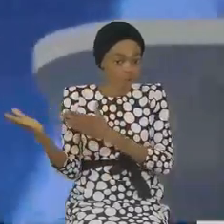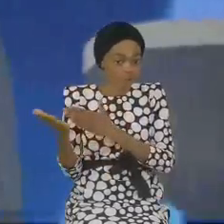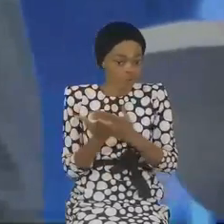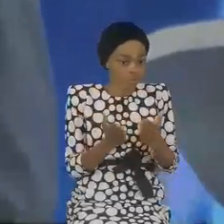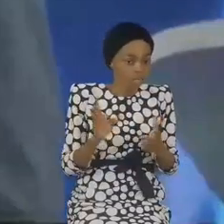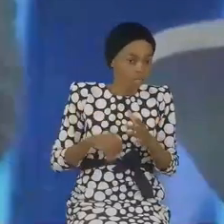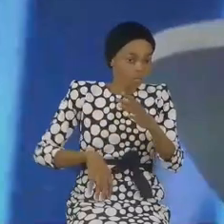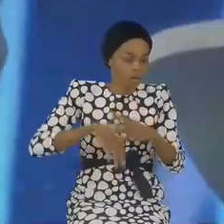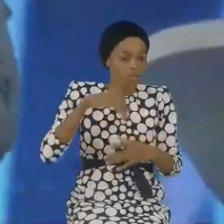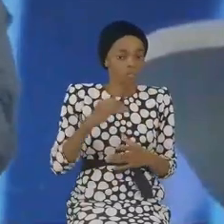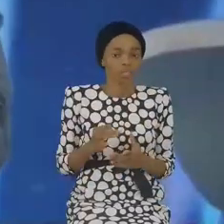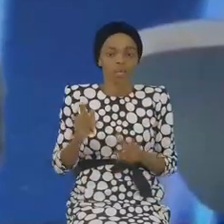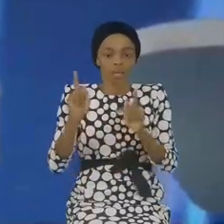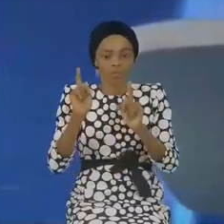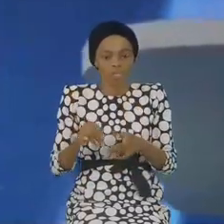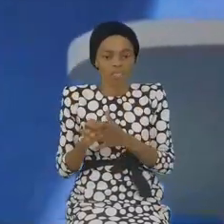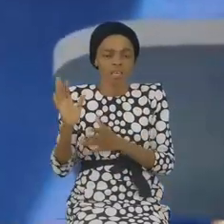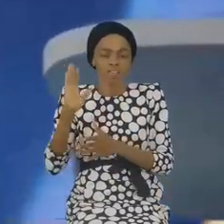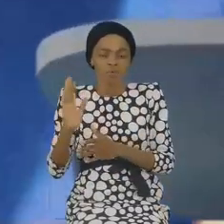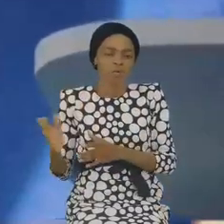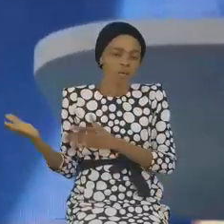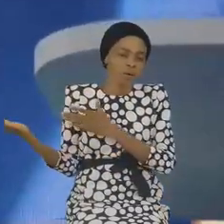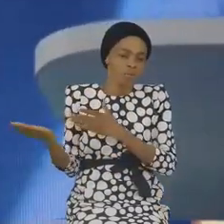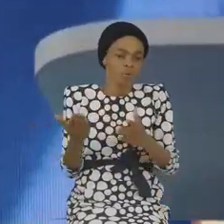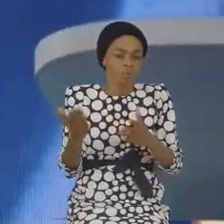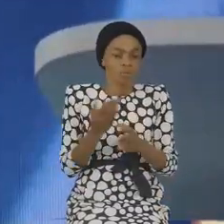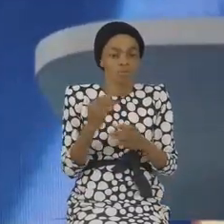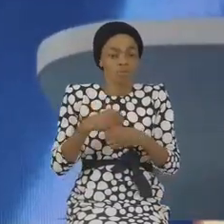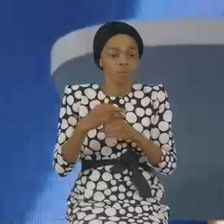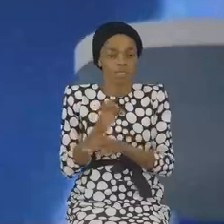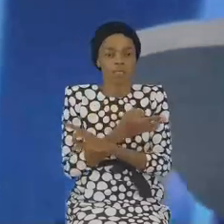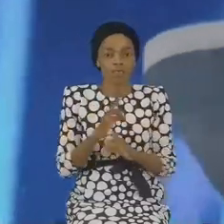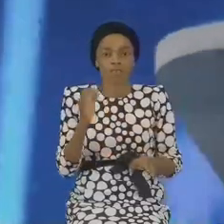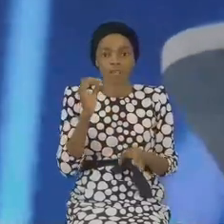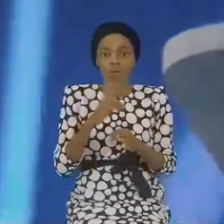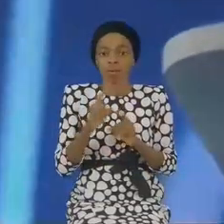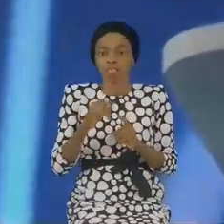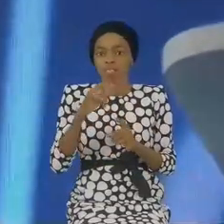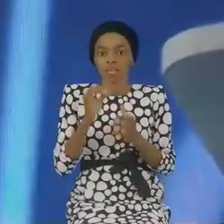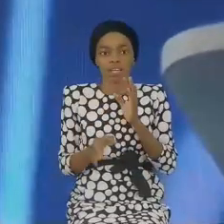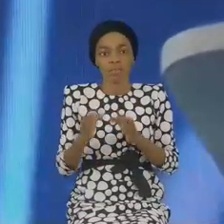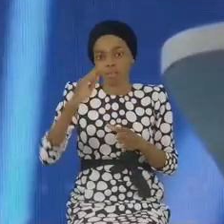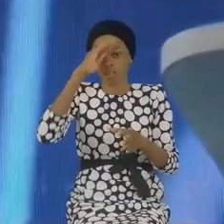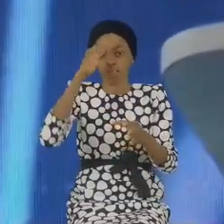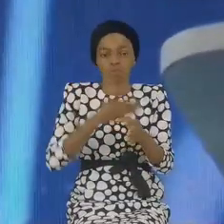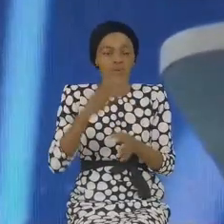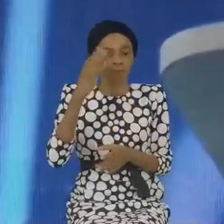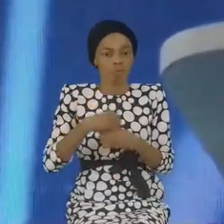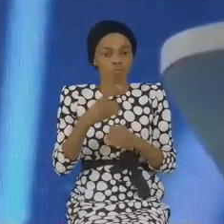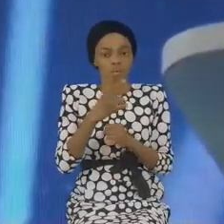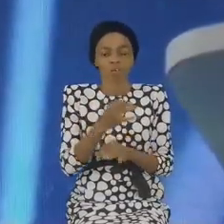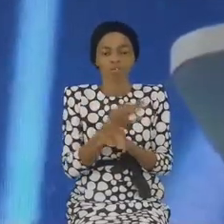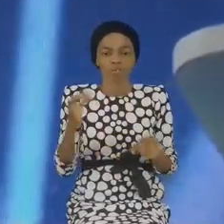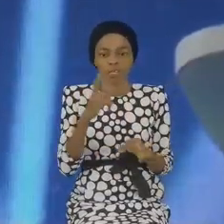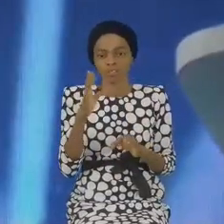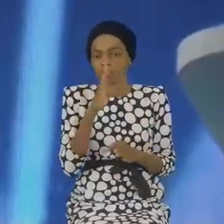les affranchir. Quand il leur a dit, si le Fils vous affranchit, vous serez réellement libres. Ils ont dit,